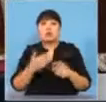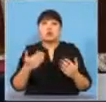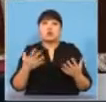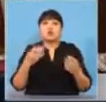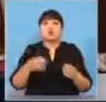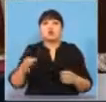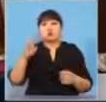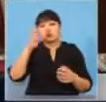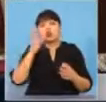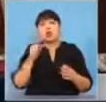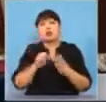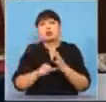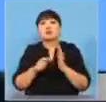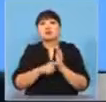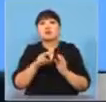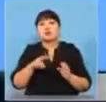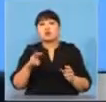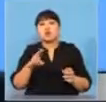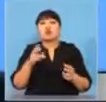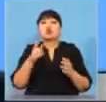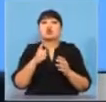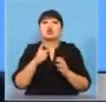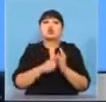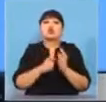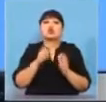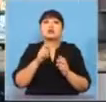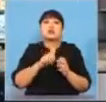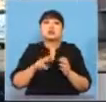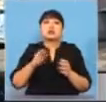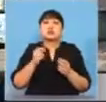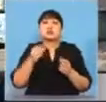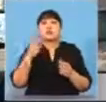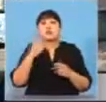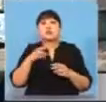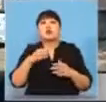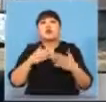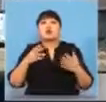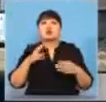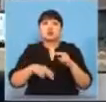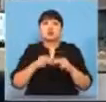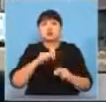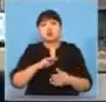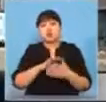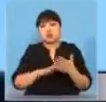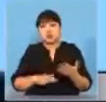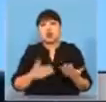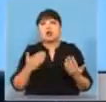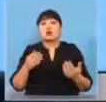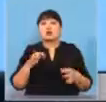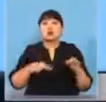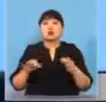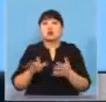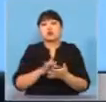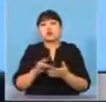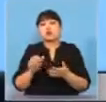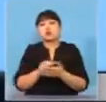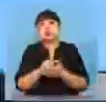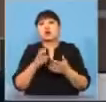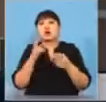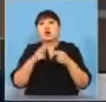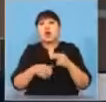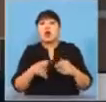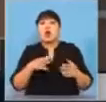күні облыс бюджетіне 67 миллиард 780 миллион түскен. Оның 1 миллиардтан астамы құрылыс жұмыстарын жалғастыруға, жобалық сметалық құжаттарды